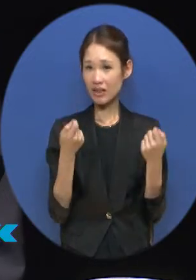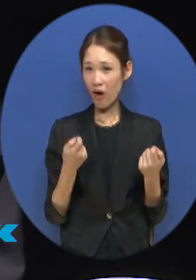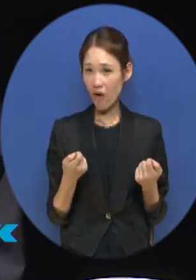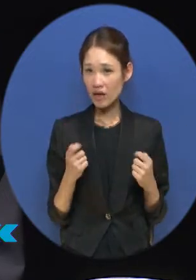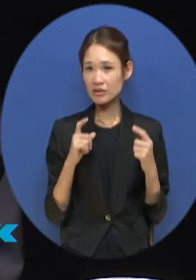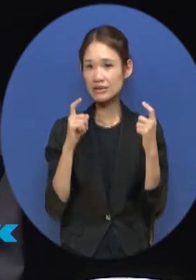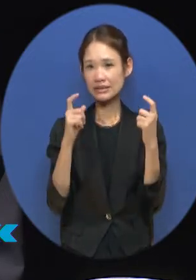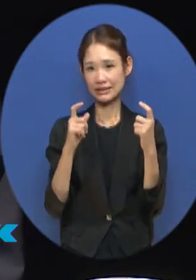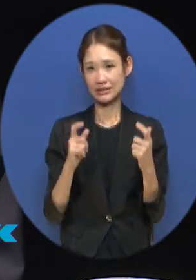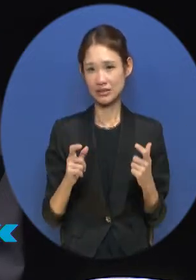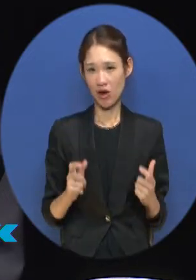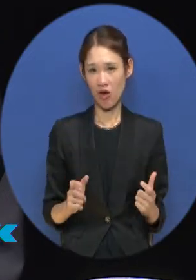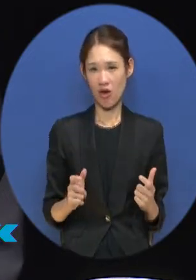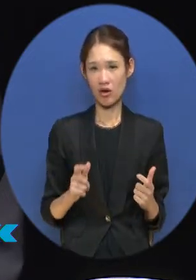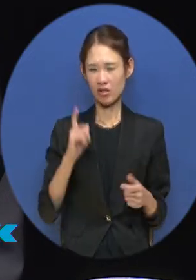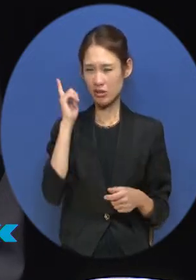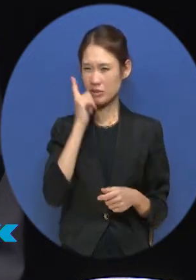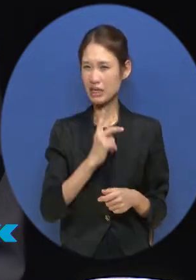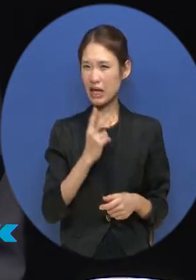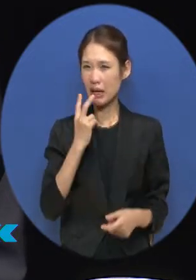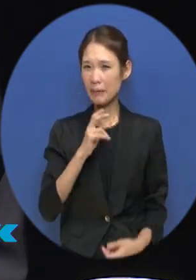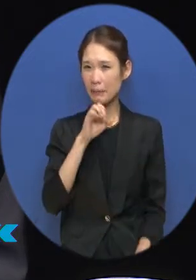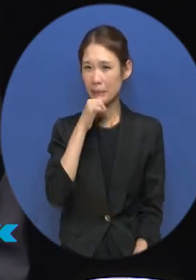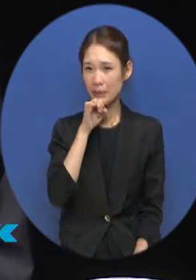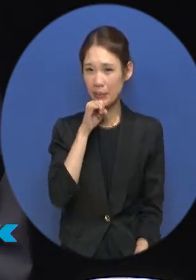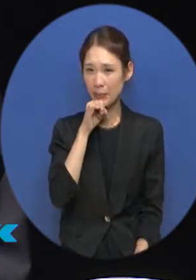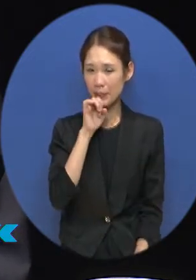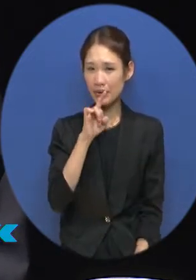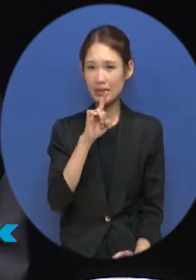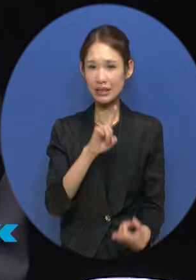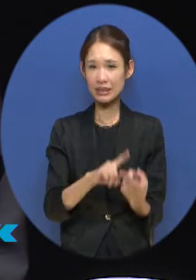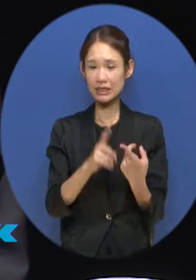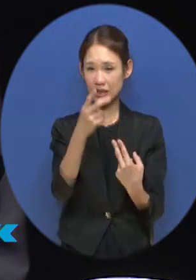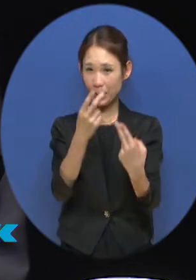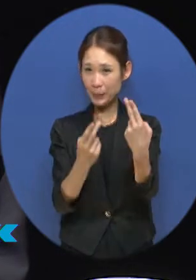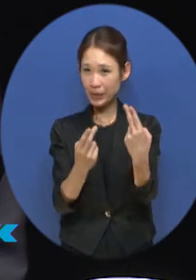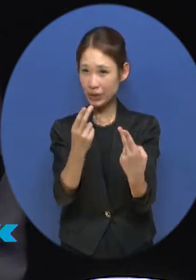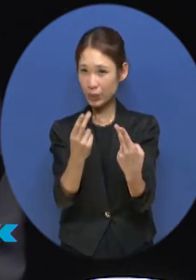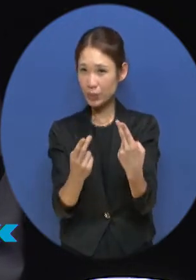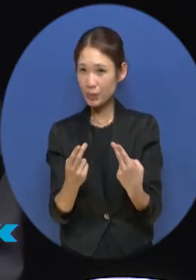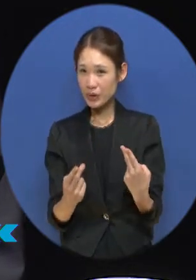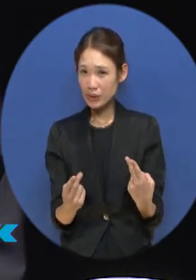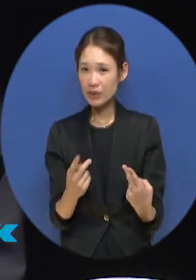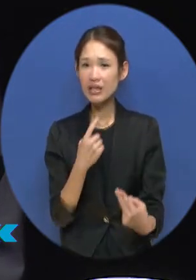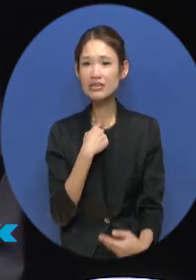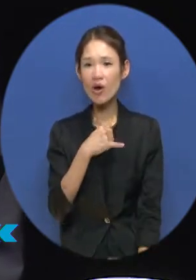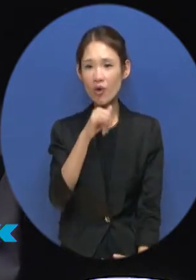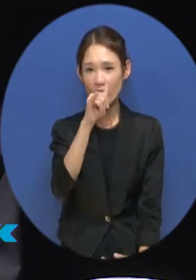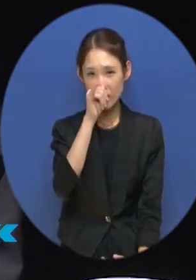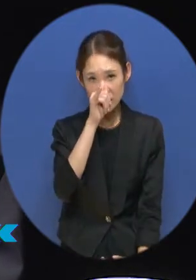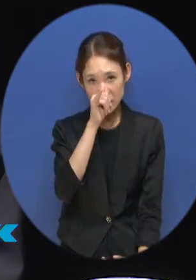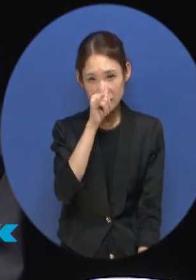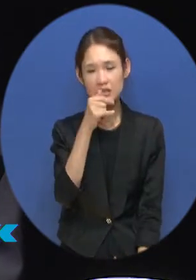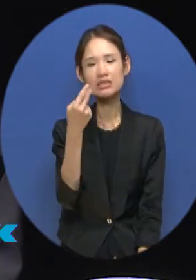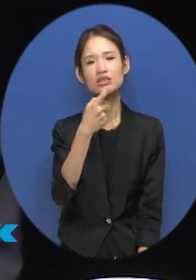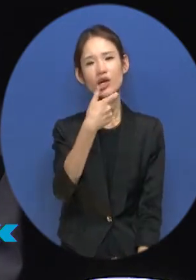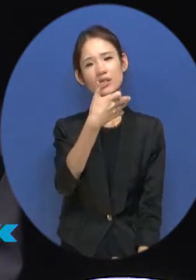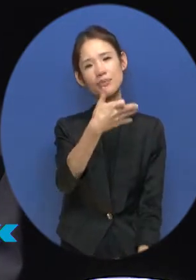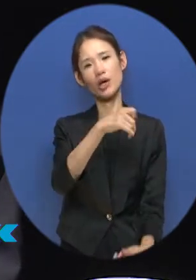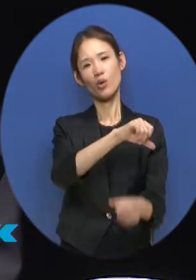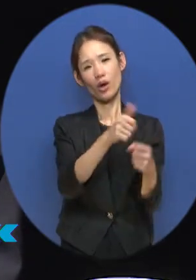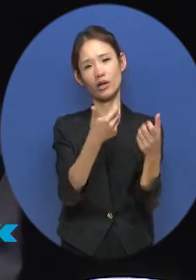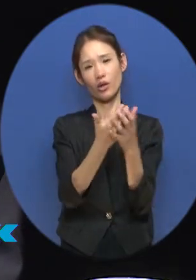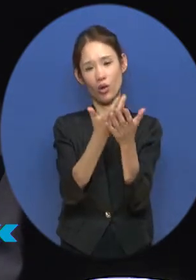이런 지역들을 미세먼지 농도를 이렇게 비교해 본 적이 있는데요. 2018년 환경부 보도자료에